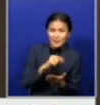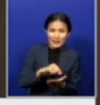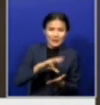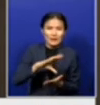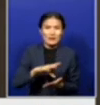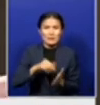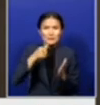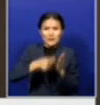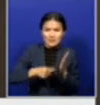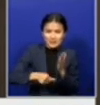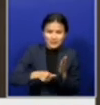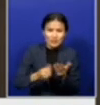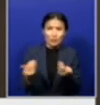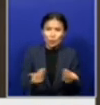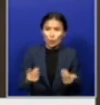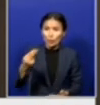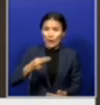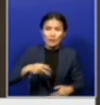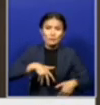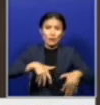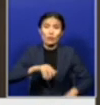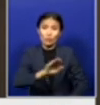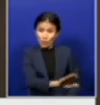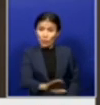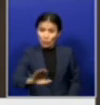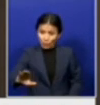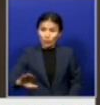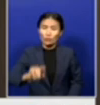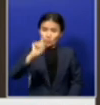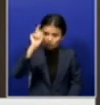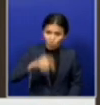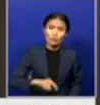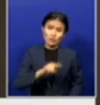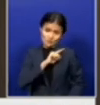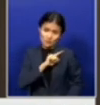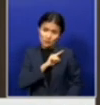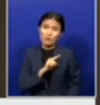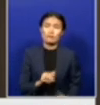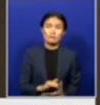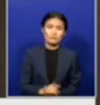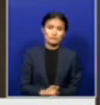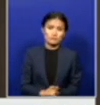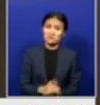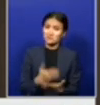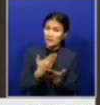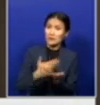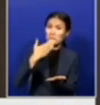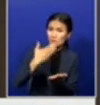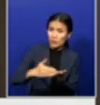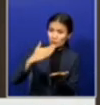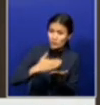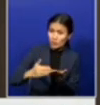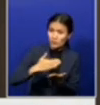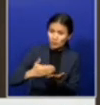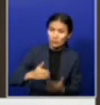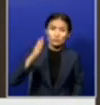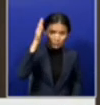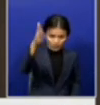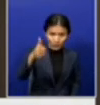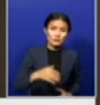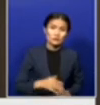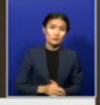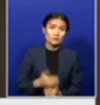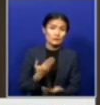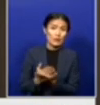ลูกหลานของท่านที่จะต้องรับภาระในการใช้หนี้ในโอกาสต่อไปข้างหน้าฉะ